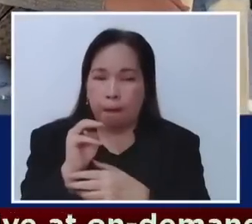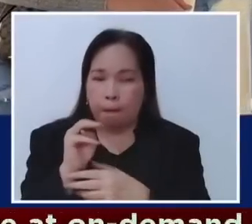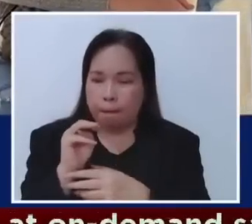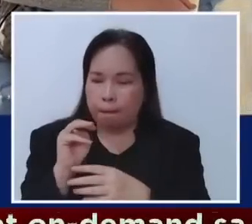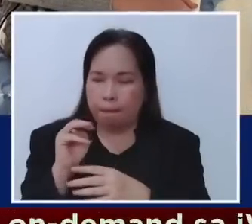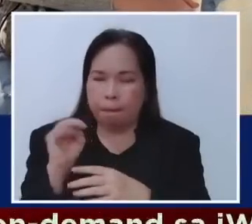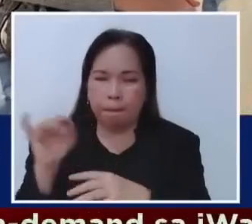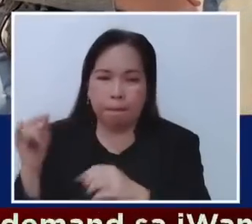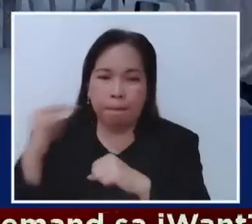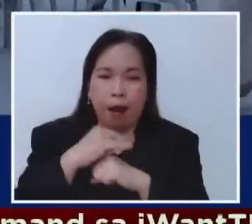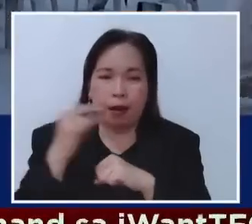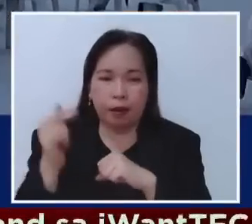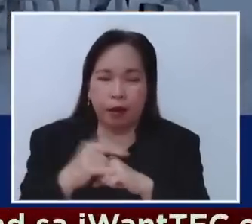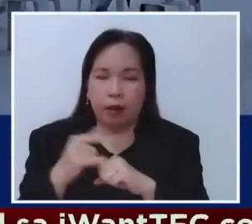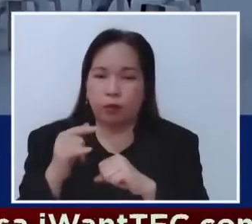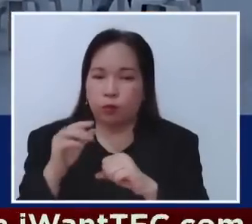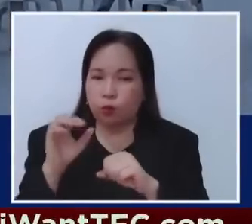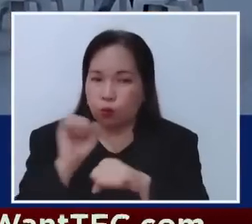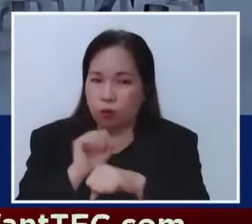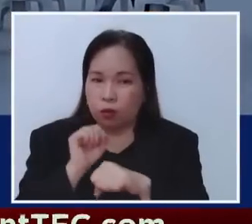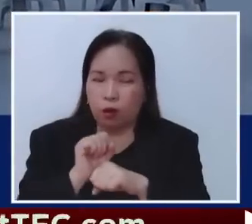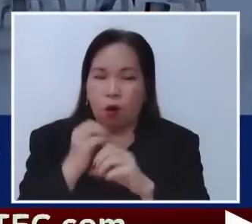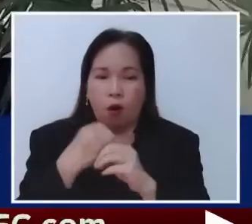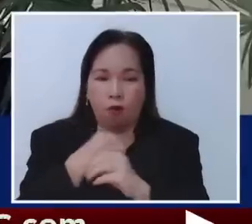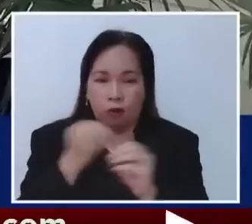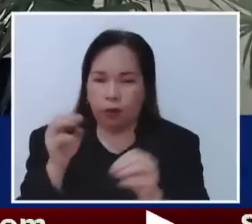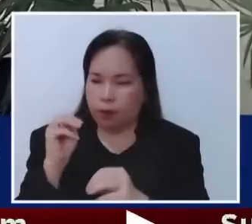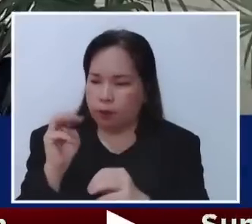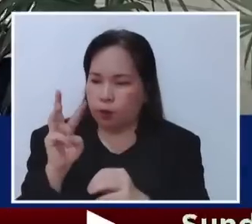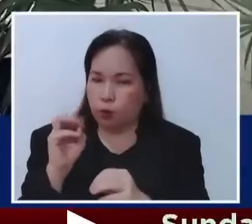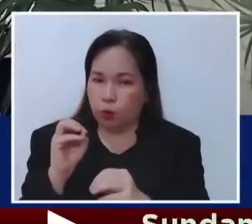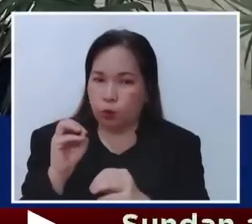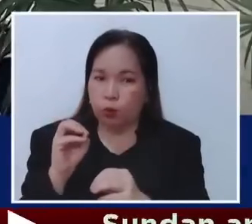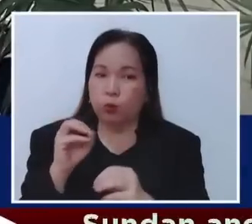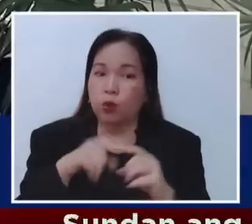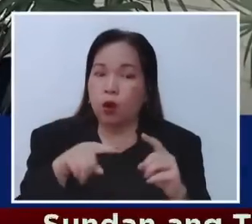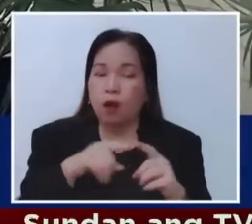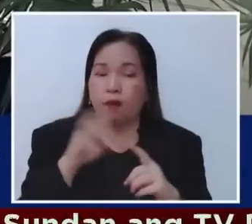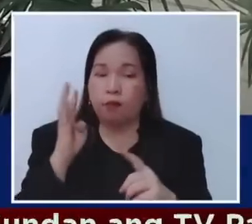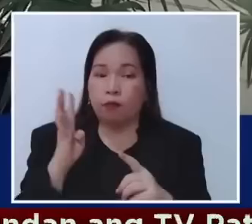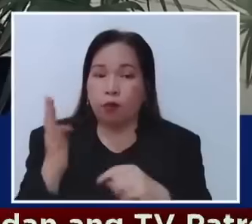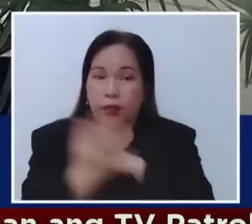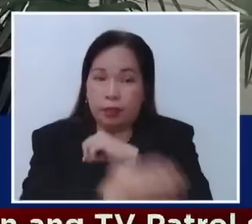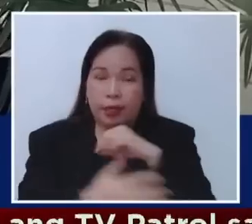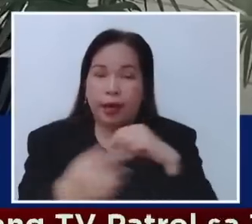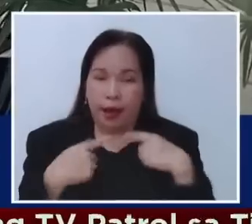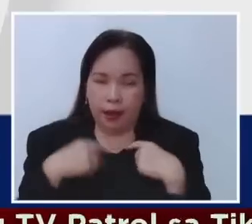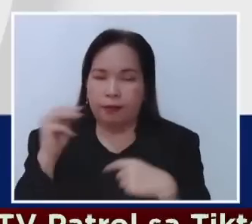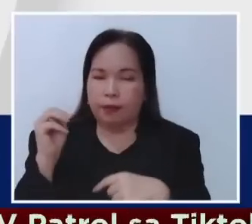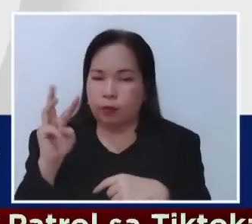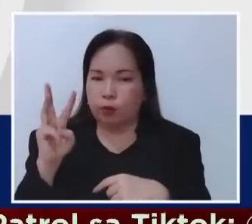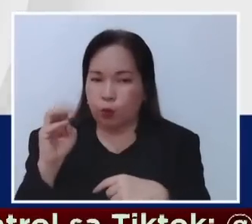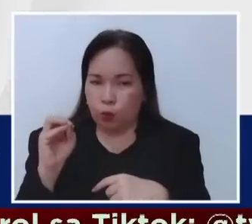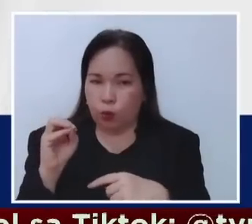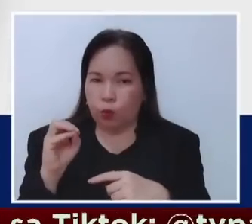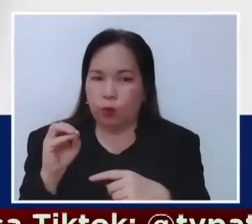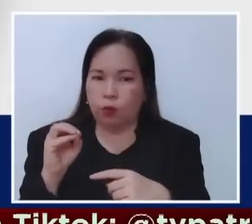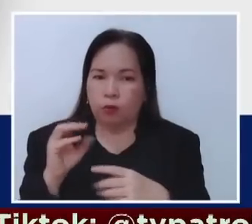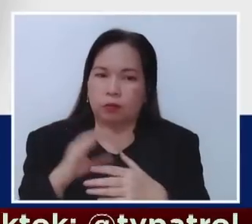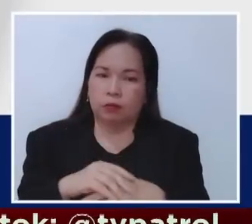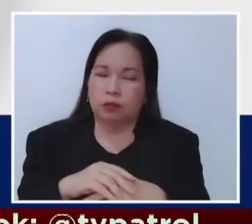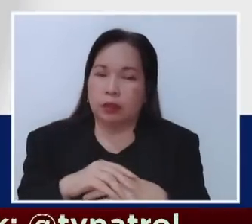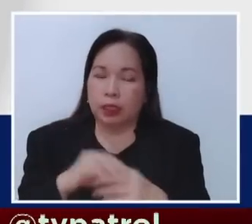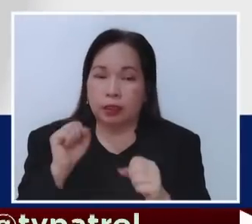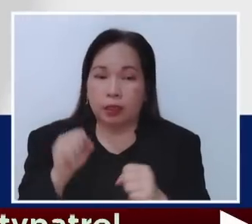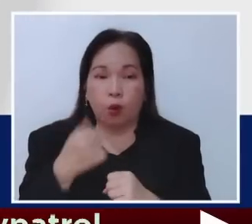o MWO. 40 bansa ngayon ang may MWO at labor attaché ng DMW. Maaari ring tumawag